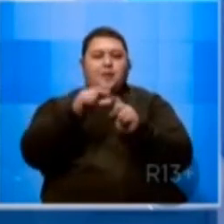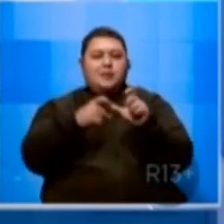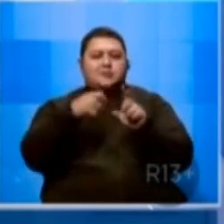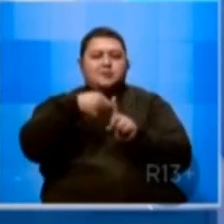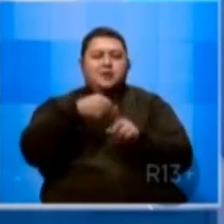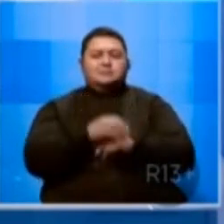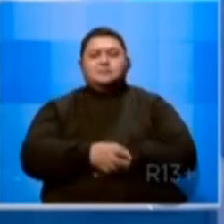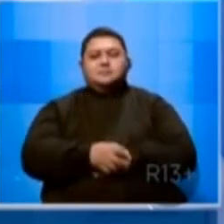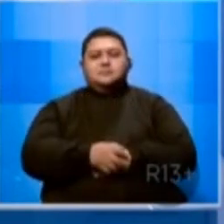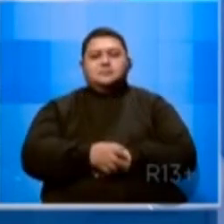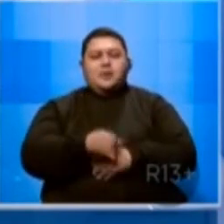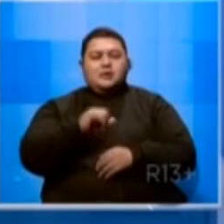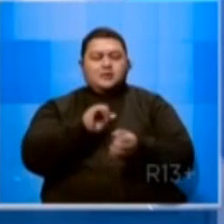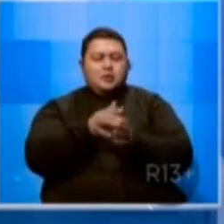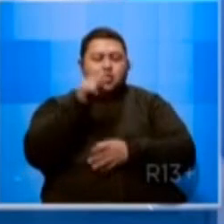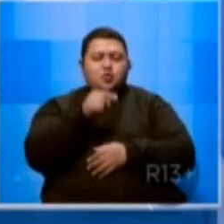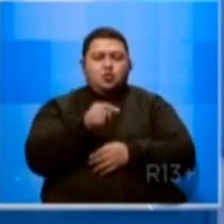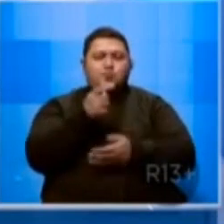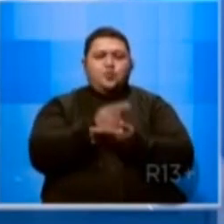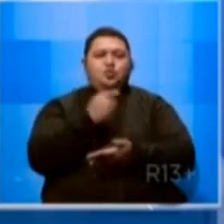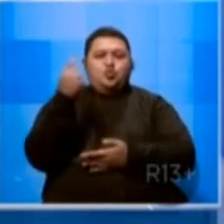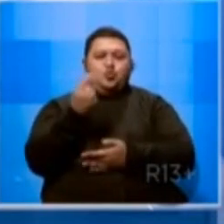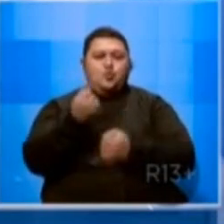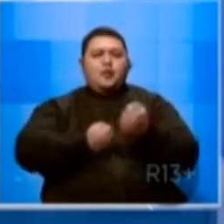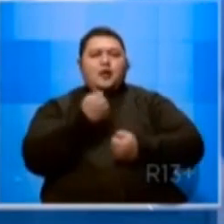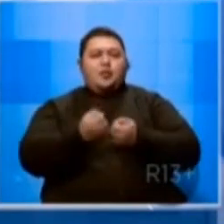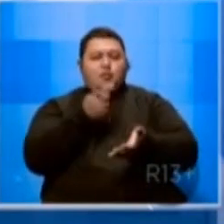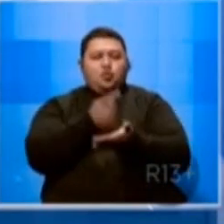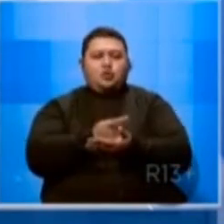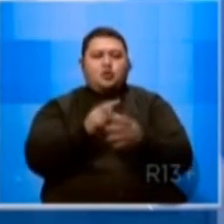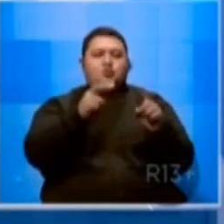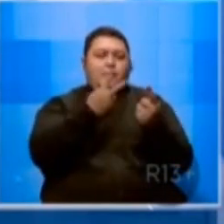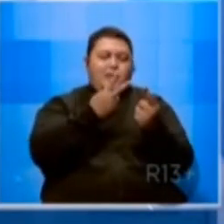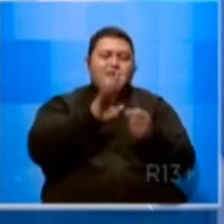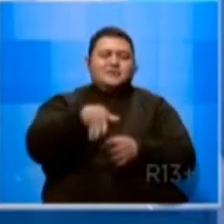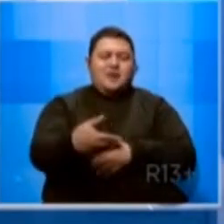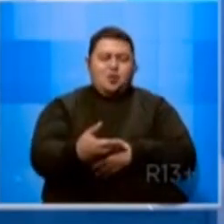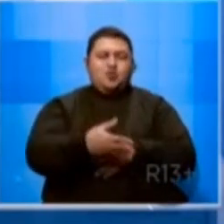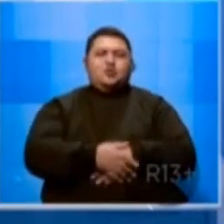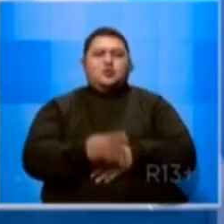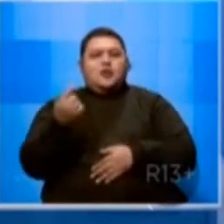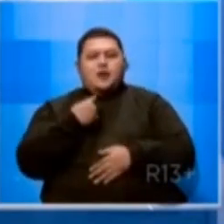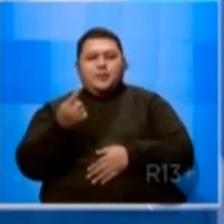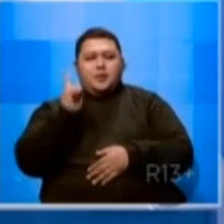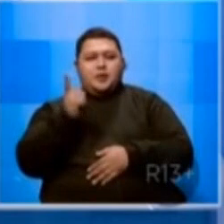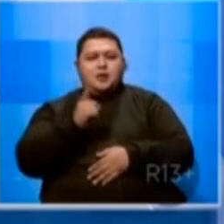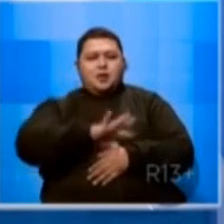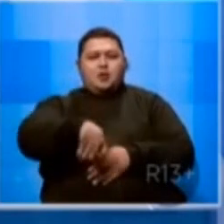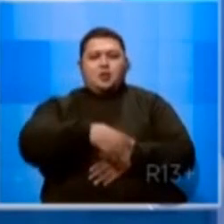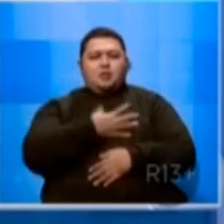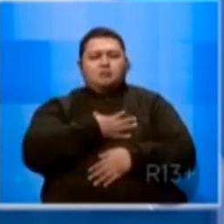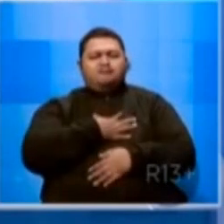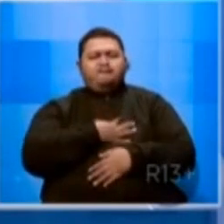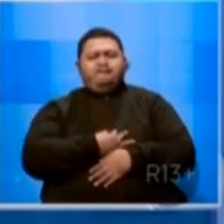sehingga jasa penuntut umum waktu itu melakukan penuntutan 12 tahun itu kami juga dari pihak keluarga sangat